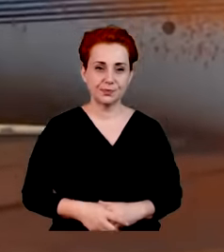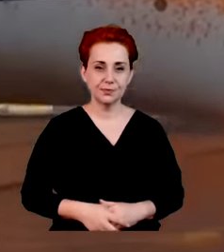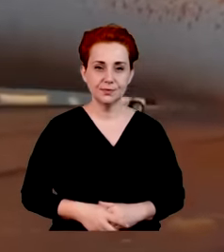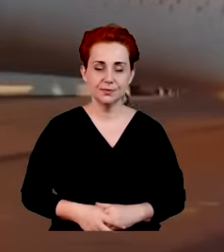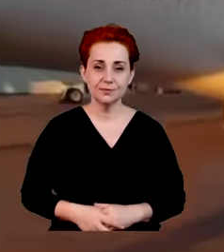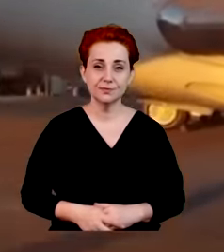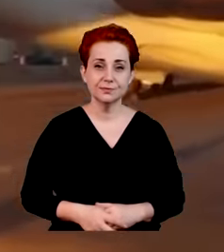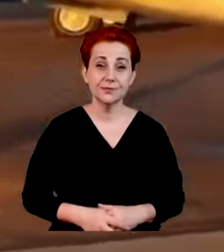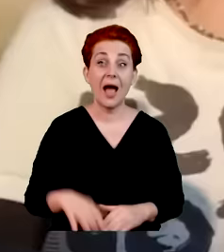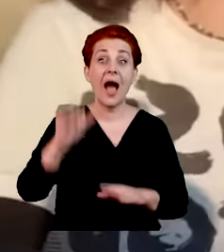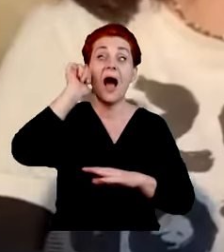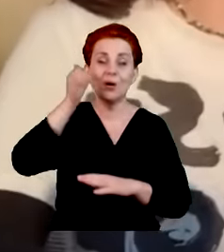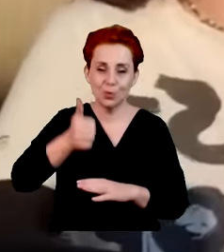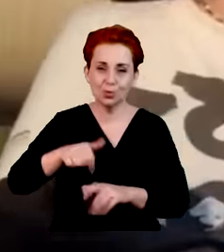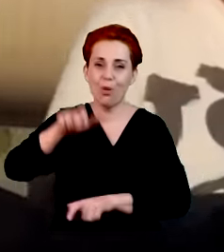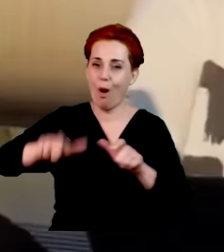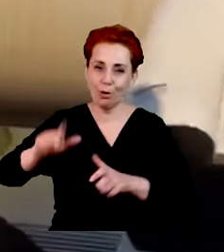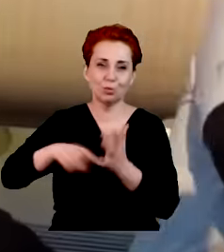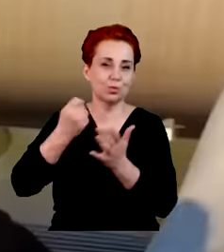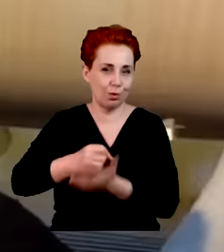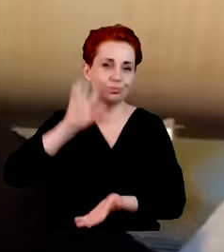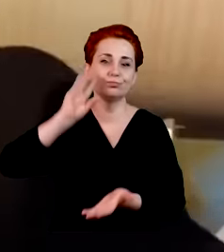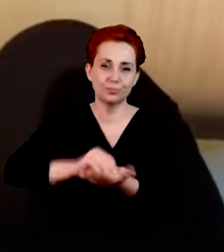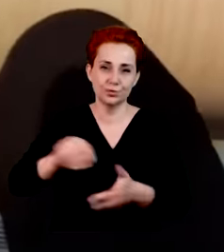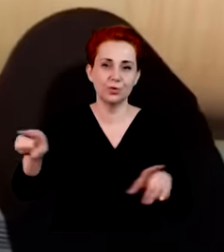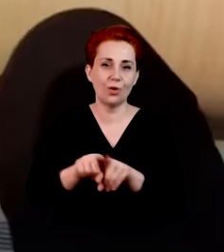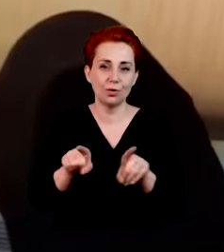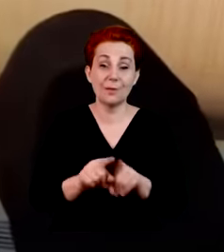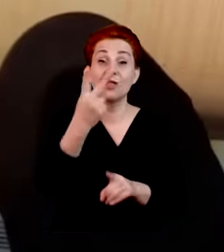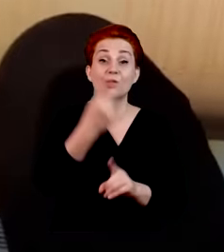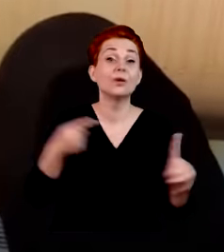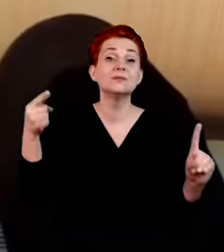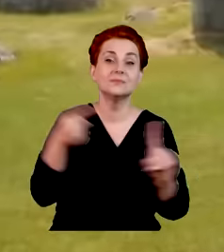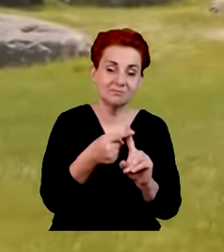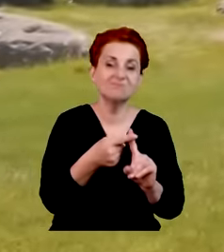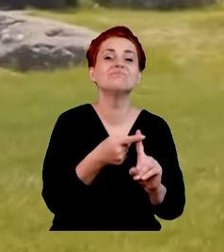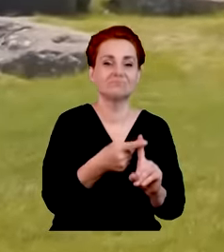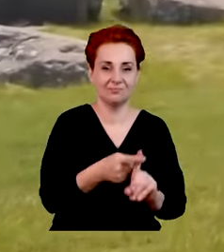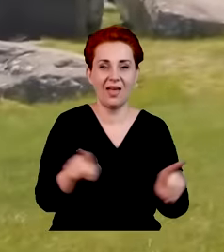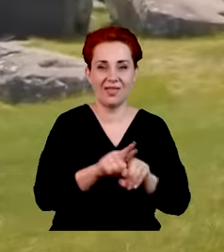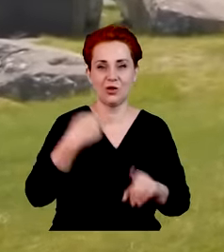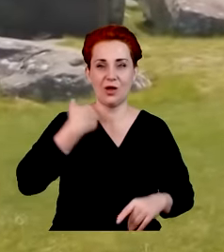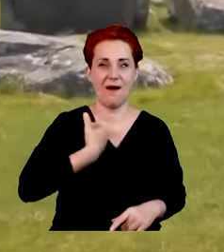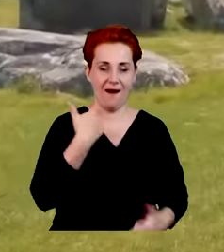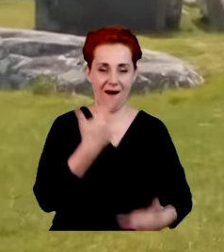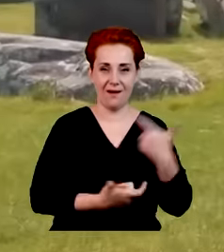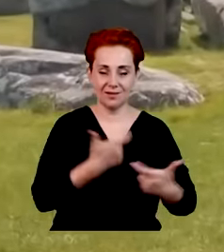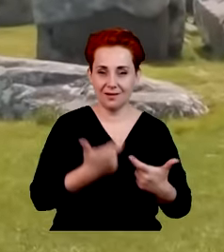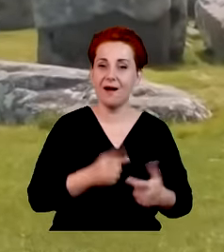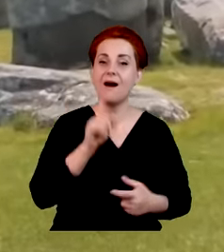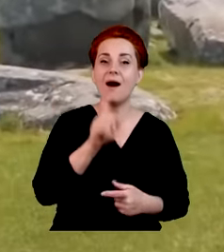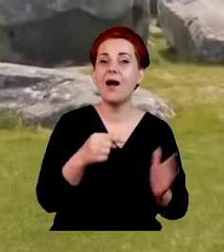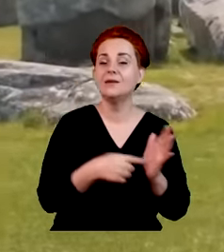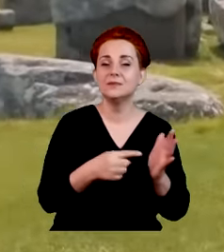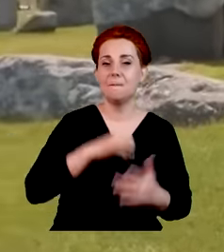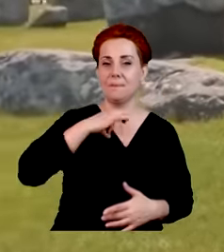później aktywiści przeprowadzili kolejną akcję ich drugi cel również znajdował się w Wielkiej Brytanii tym razem było to